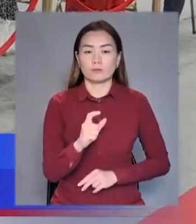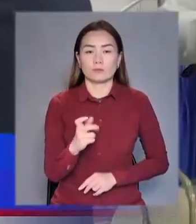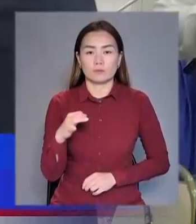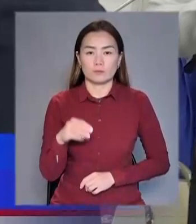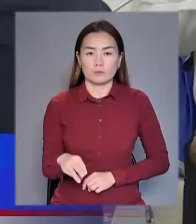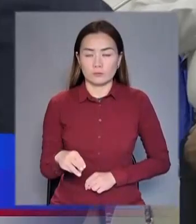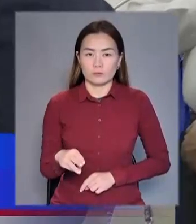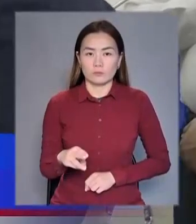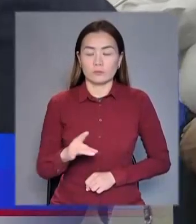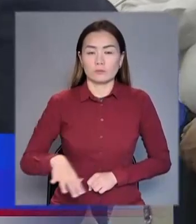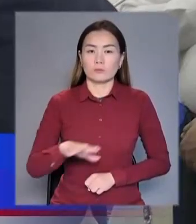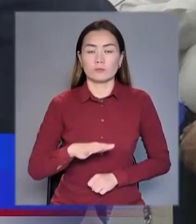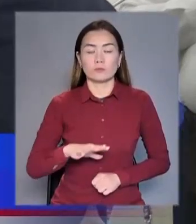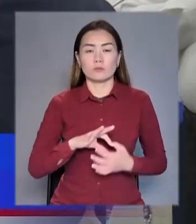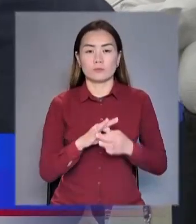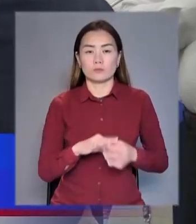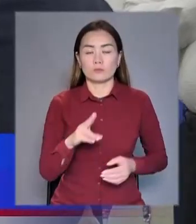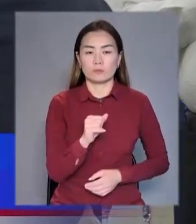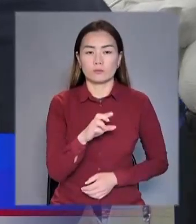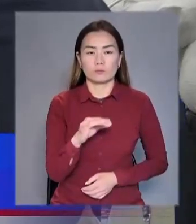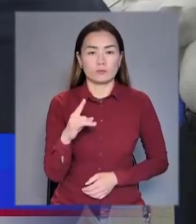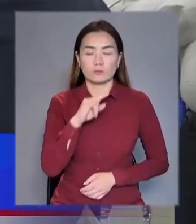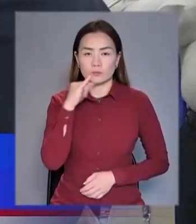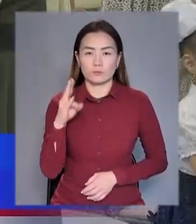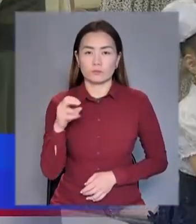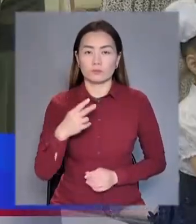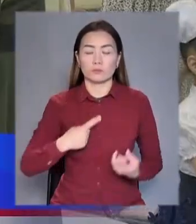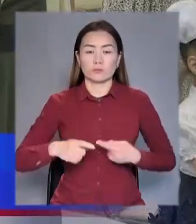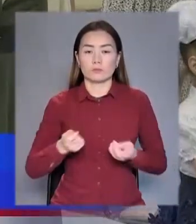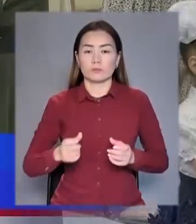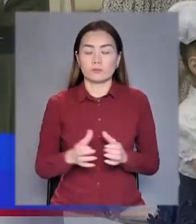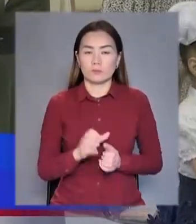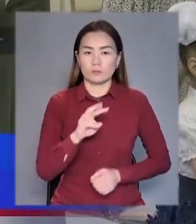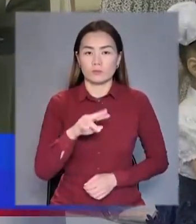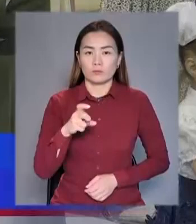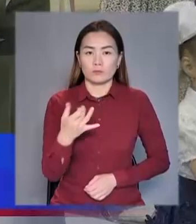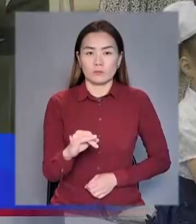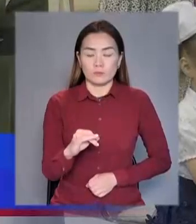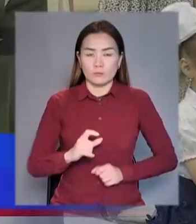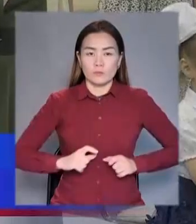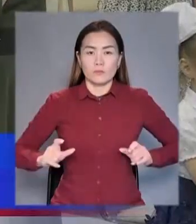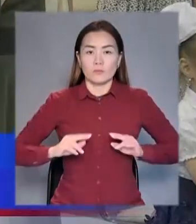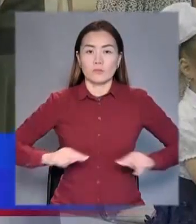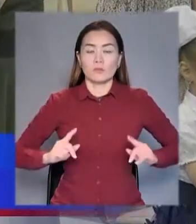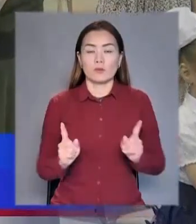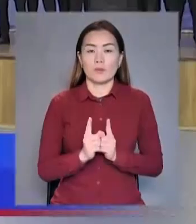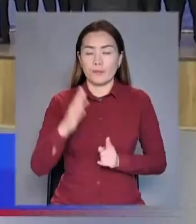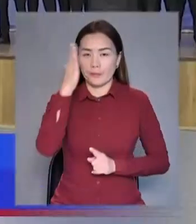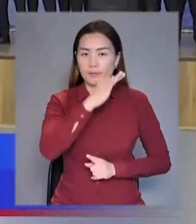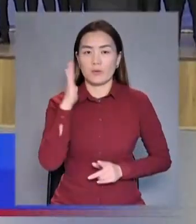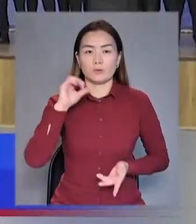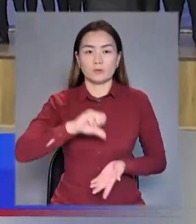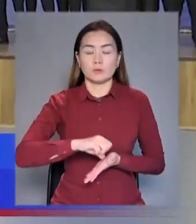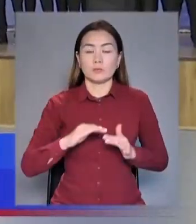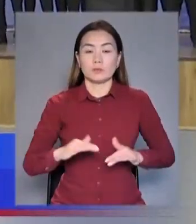Асхат Шукуров, білім ордасының әлеуметтік серіктесі Блина орыс этномәдени орталығының жетекшісі Андрей Кораблев мектеп ұстаздары мен ата-аналарға